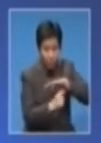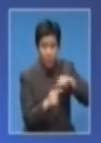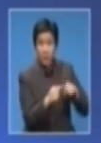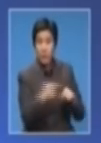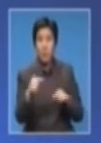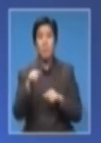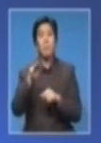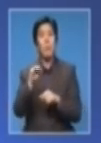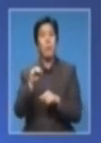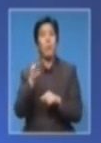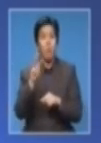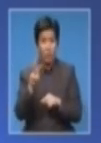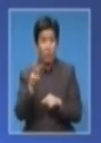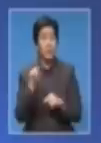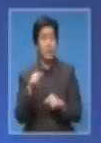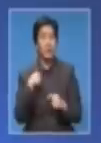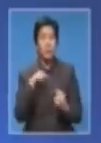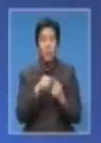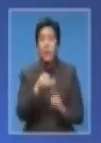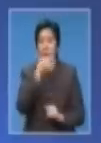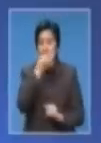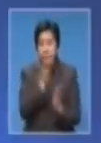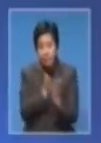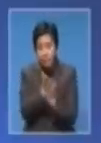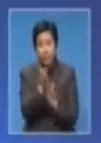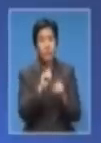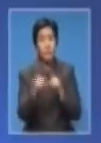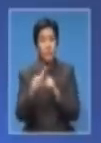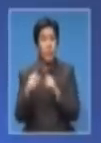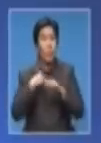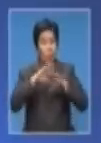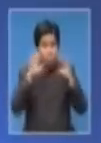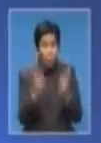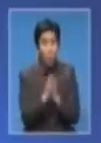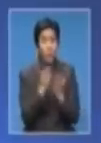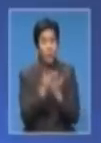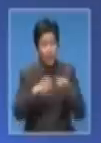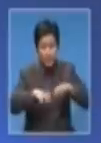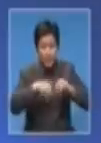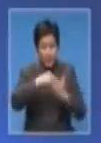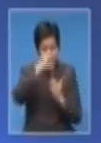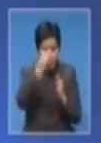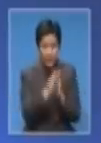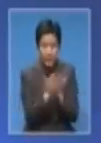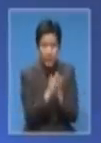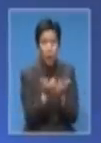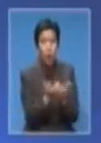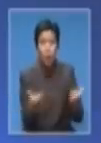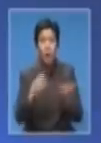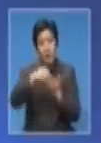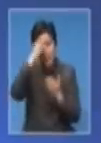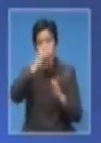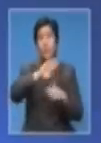ดับมัธยมศึกษาตอนปลายรวมทั้งสายอาชีพด้วยนะครับซึ่งรวมความไปถึงค่าจัดการเรียนการสอนค่าหนังสือเรียนค่าอุปกรณ์การ